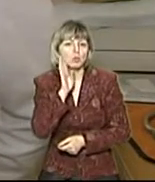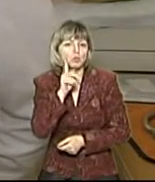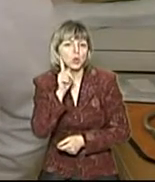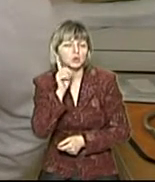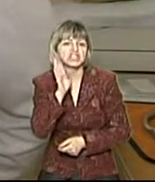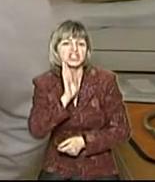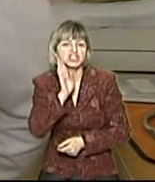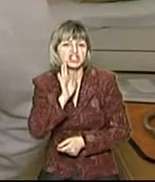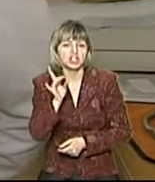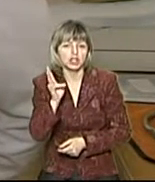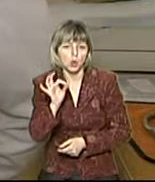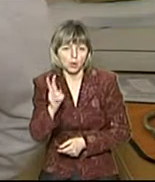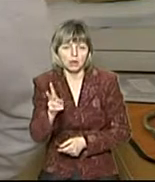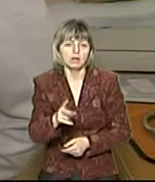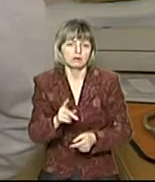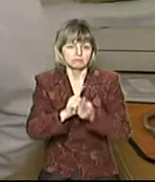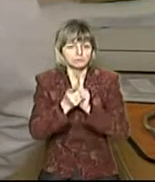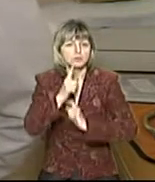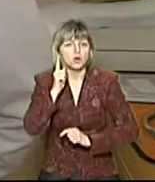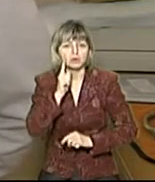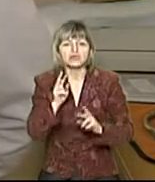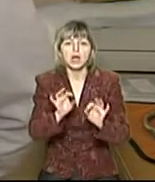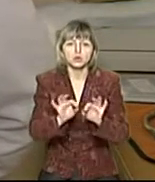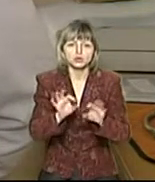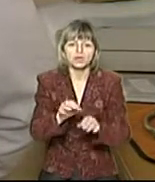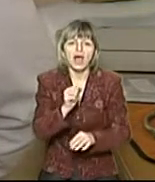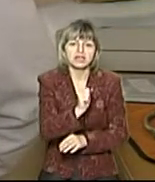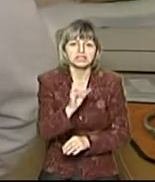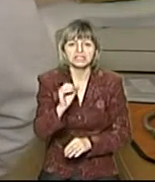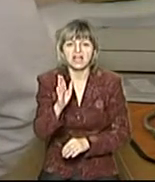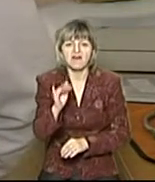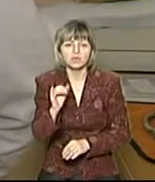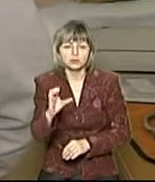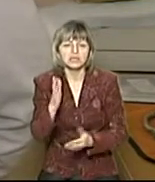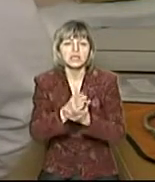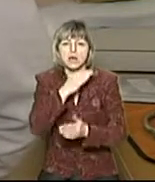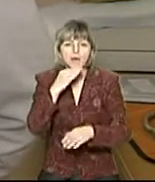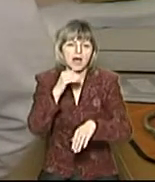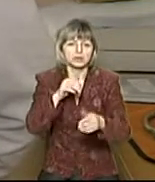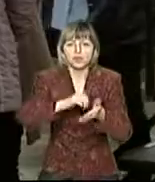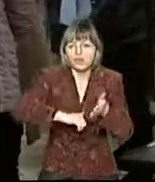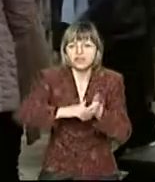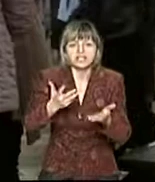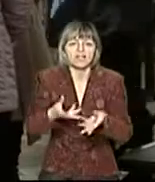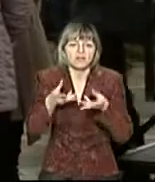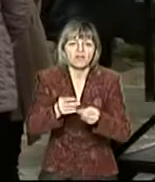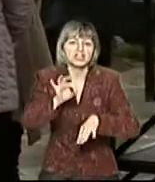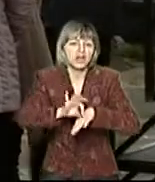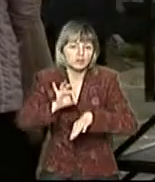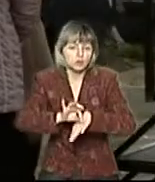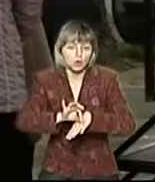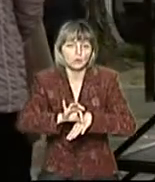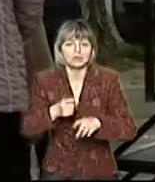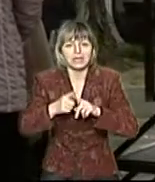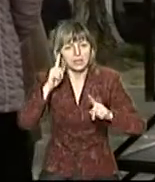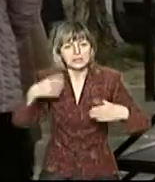жінок, тобто помолодів, так сказати. Як розповів Анатолій Самусь, є багато факторів, які провокують хворобу. Серед них